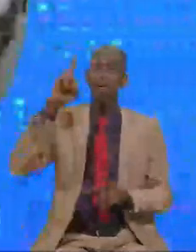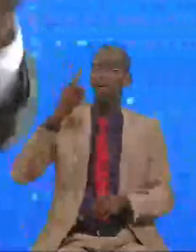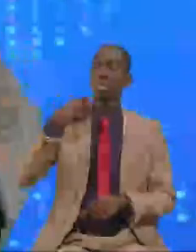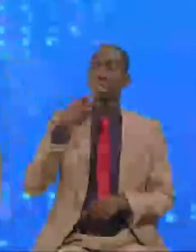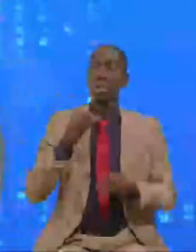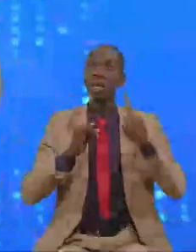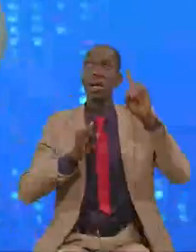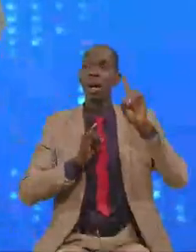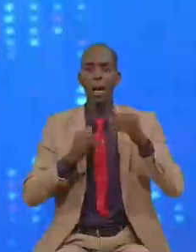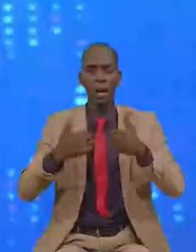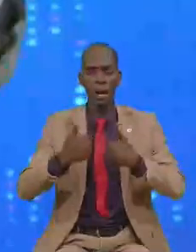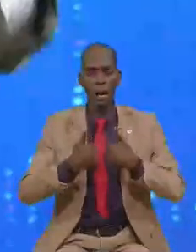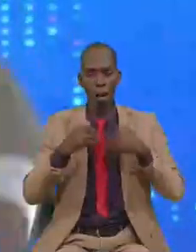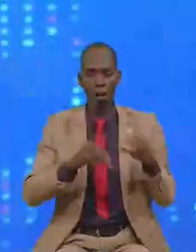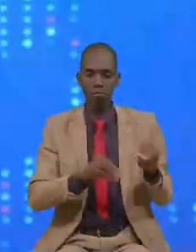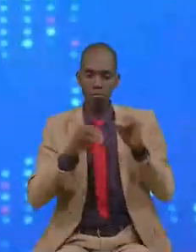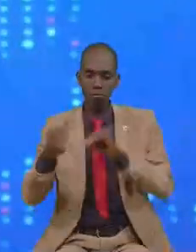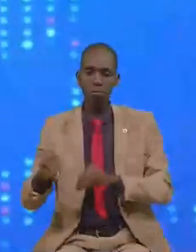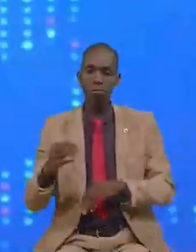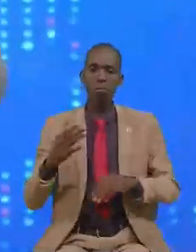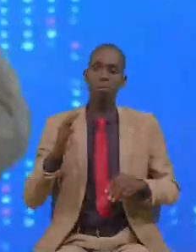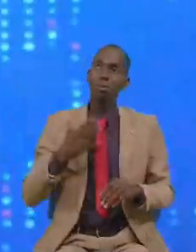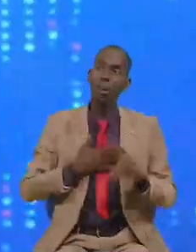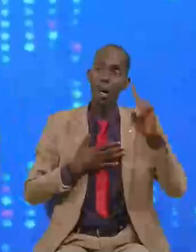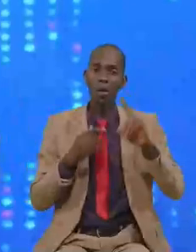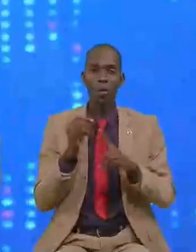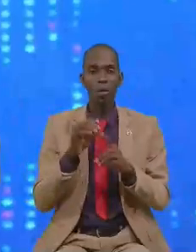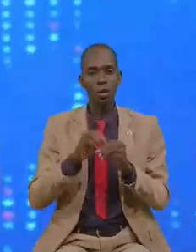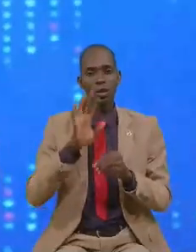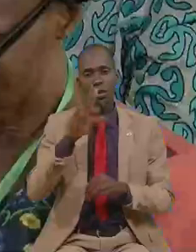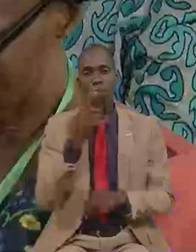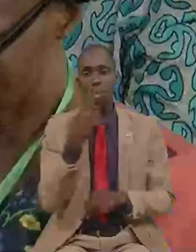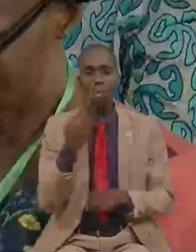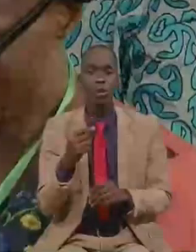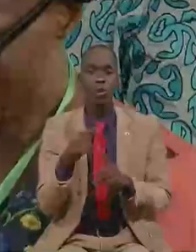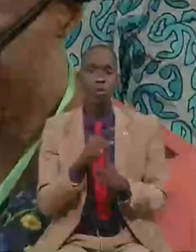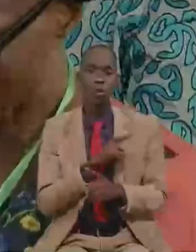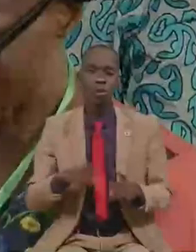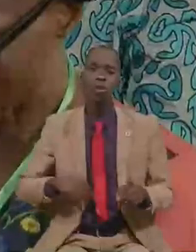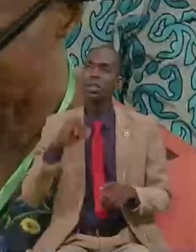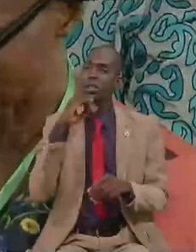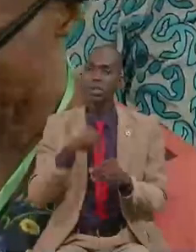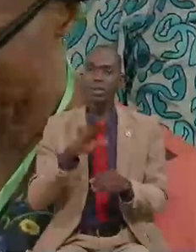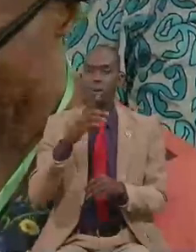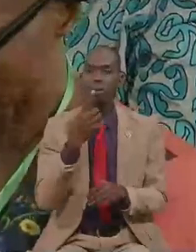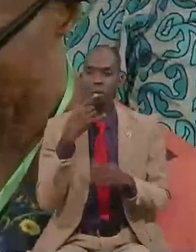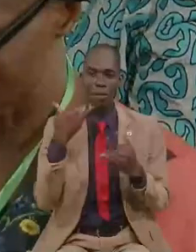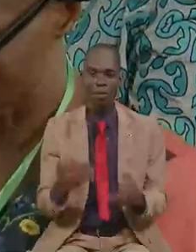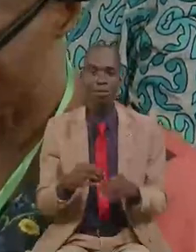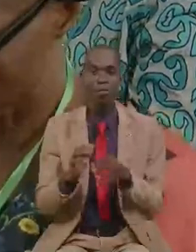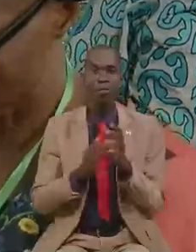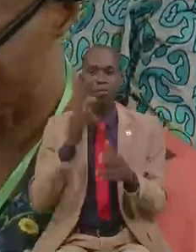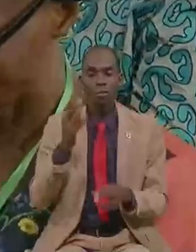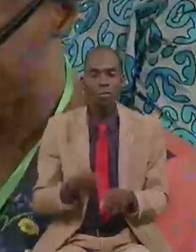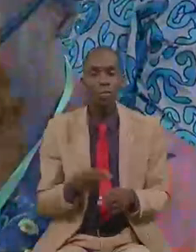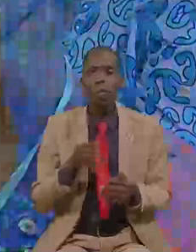ma parole dans ta bouche. La parole de ténèbres est déjà dans ta bouche. Elle peut ne